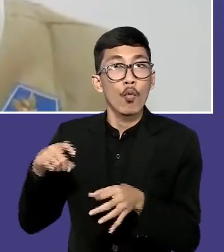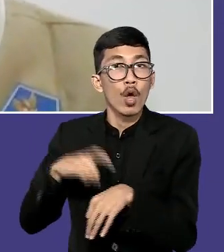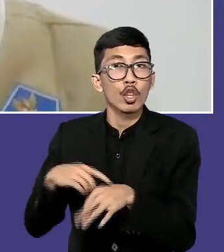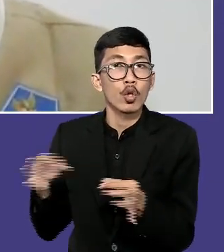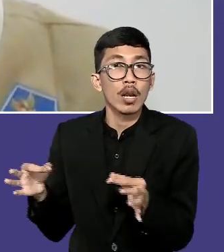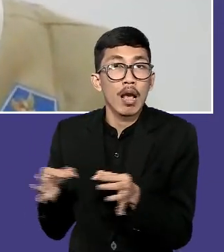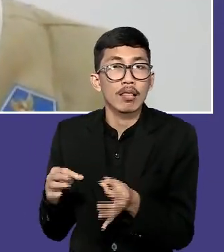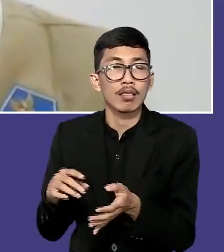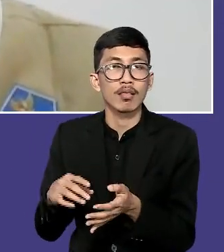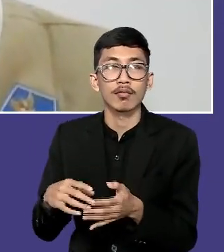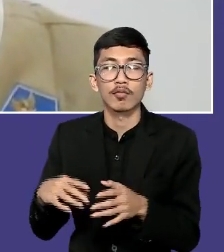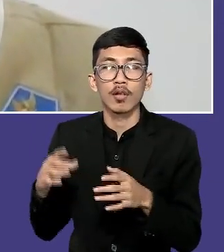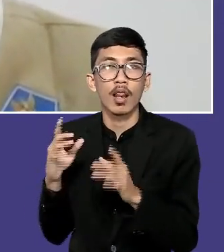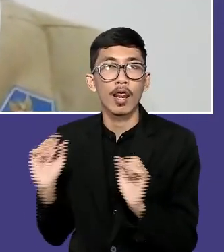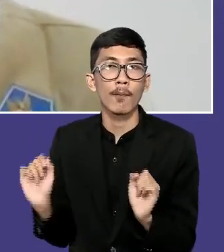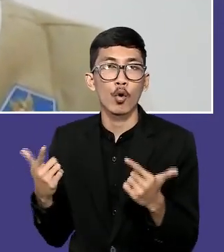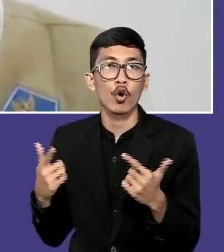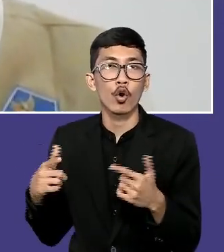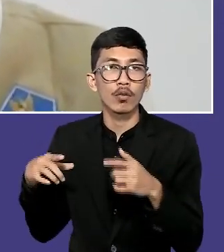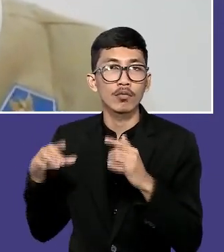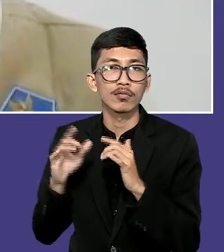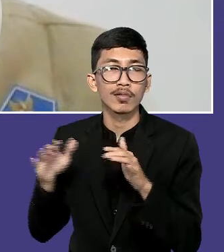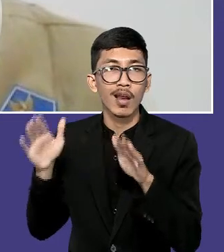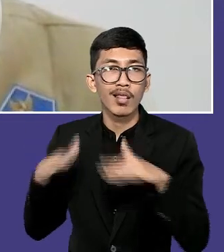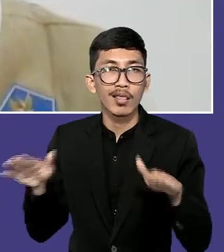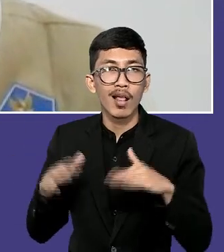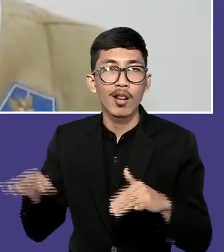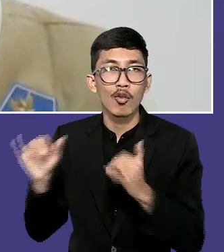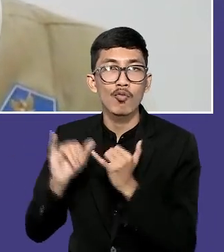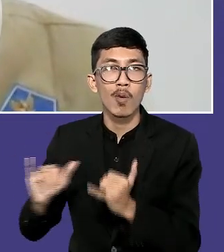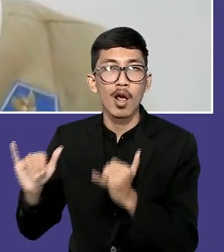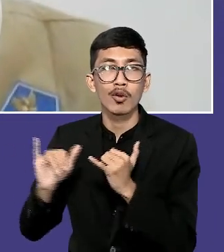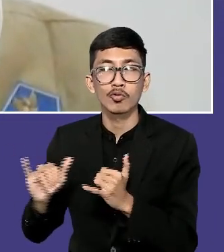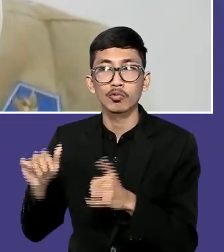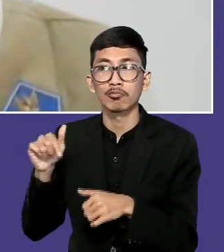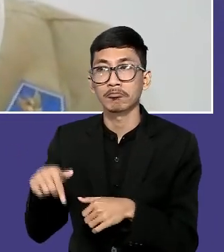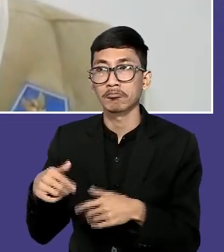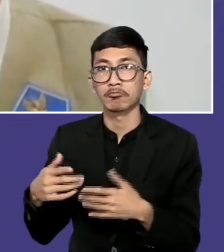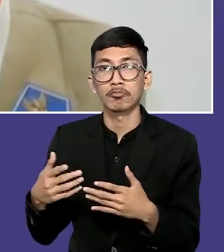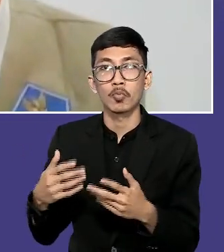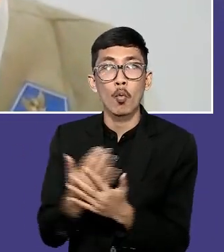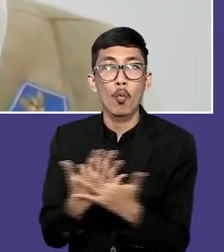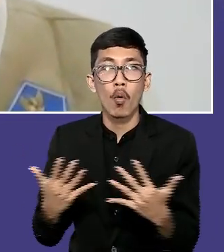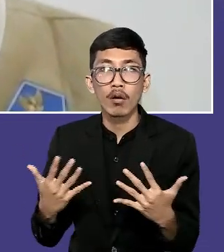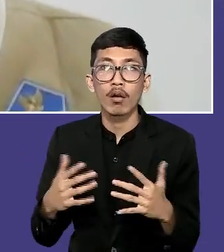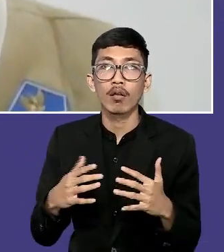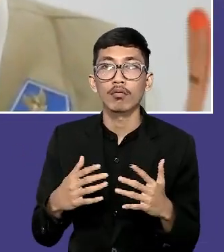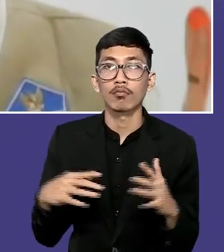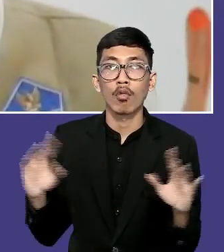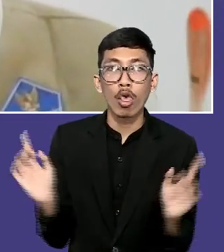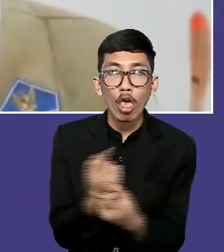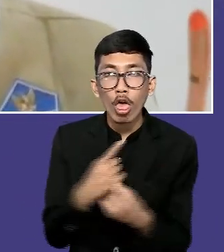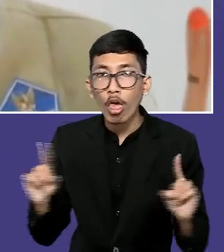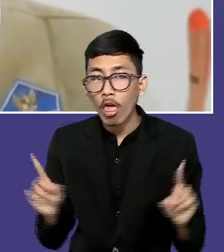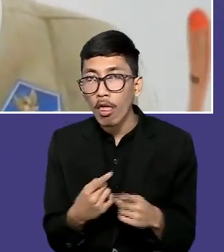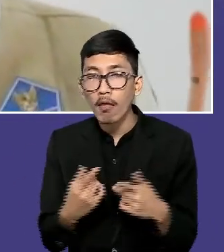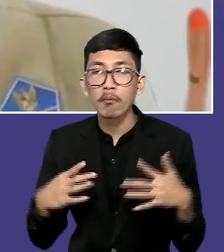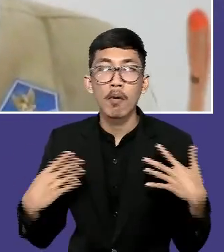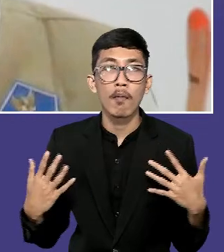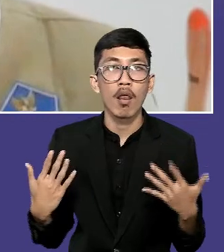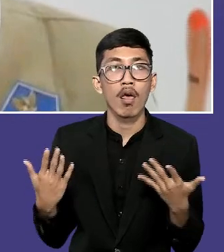namun nampaknya most likely akan ada mobilitas di akhir tahun ini Bagaimana anda melihat korelasi antara mutasi-mutasi ini dengan